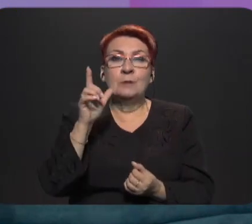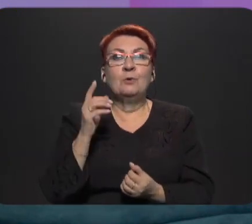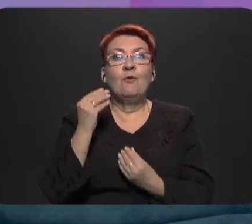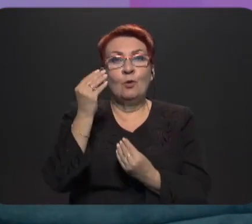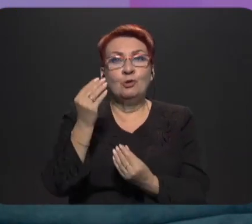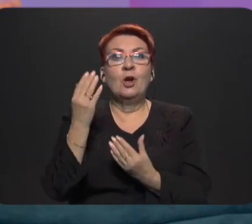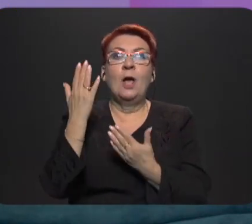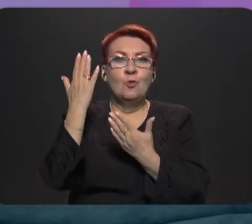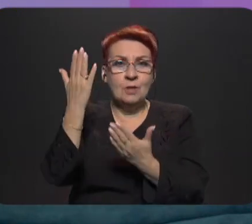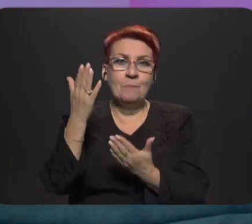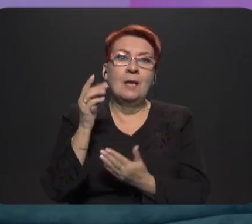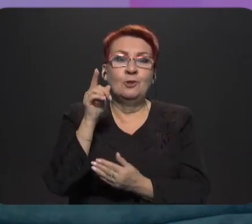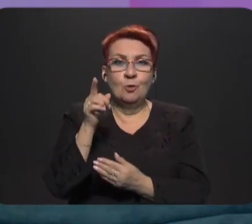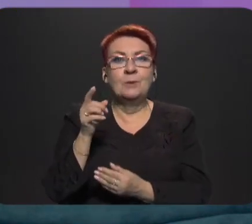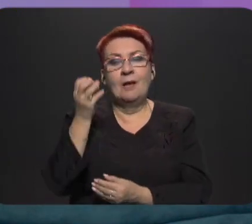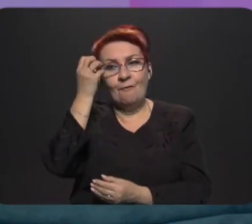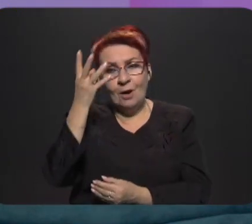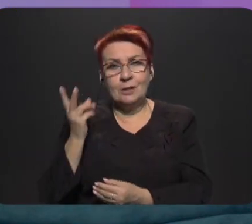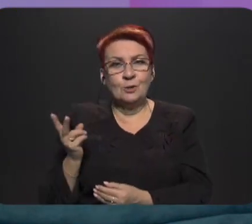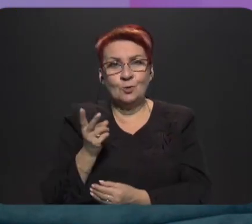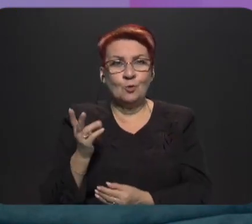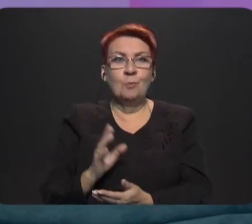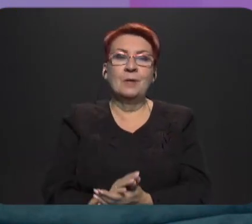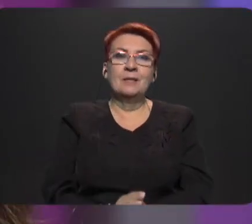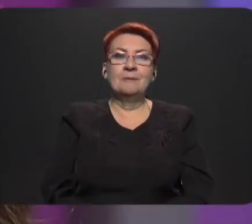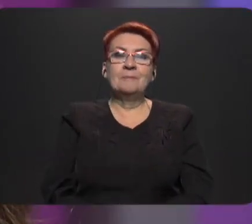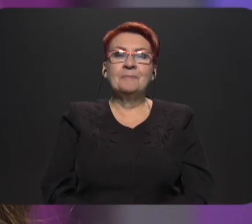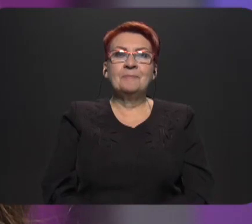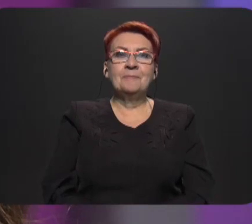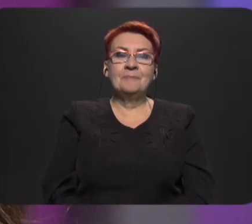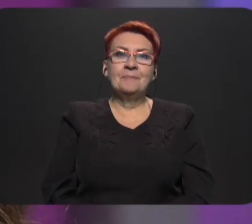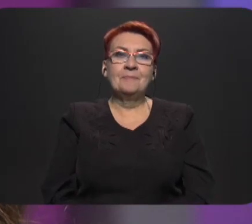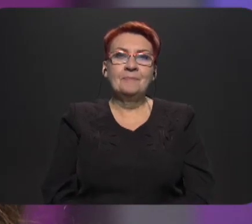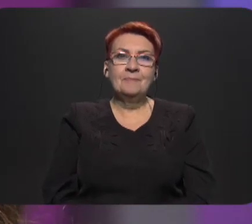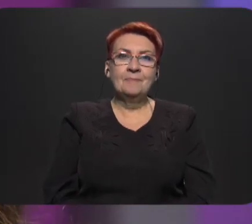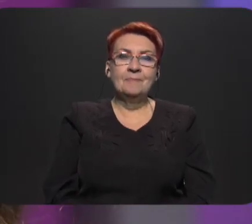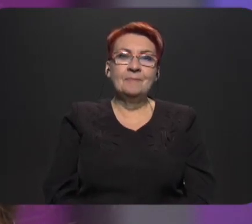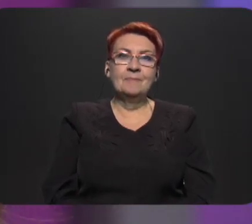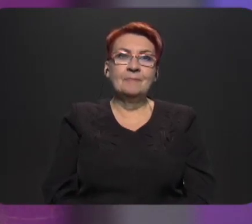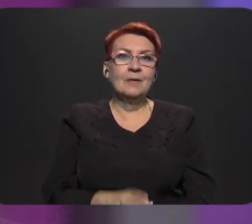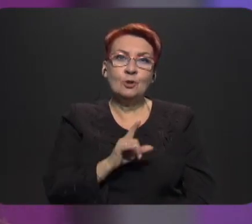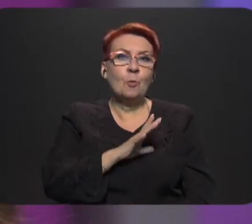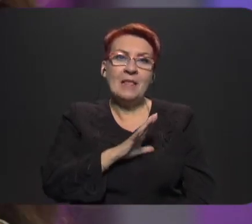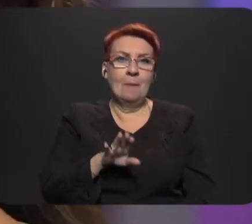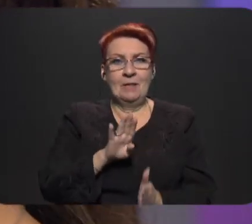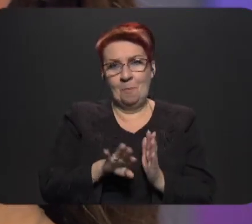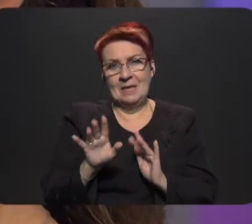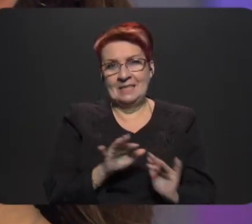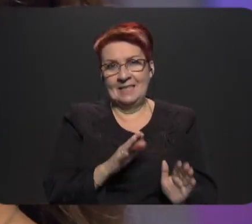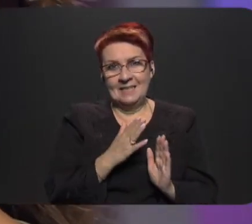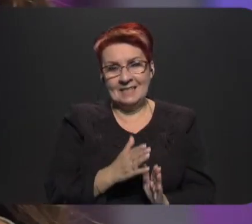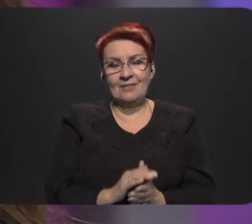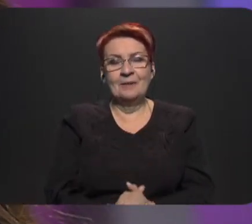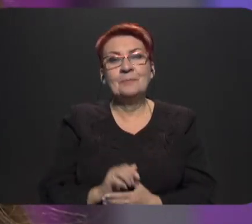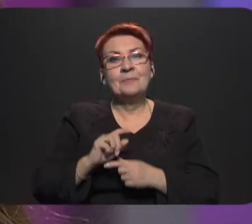их наставил, вразумил и не вменил мне греха, мое бездействие какое-то». Спасибо за ответ, батюшка. Да. Следующий вопрос